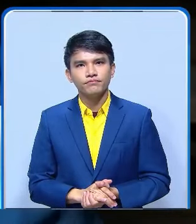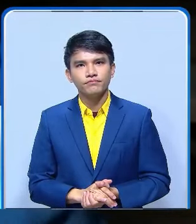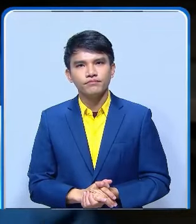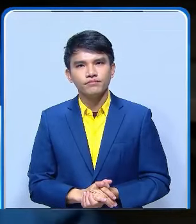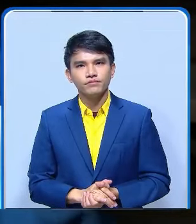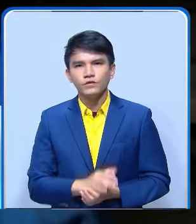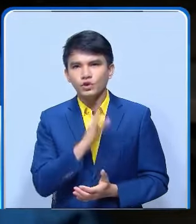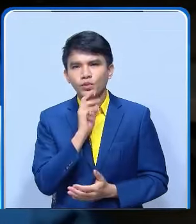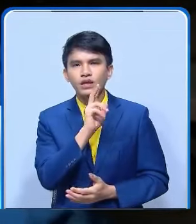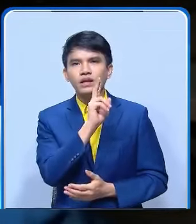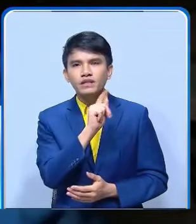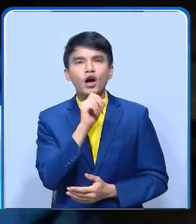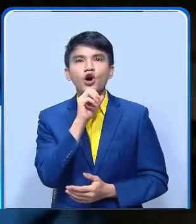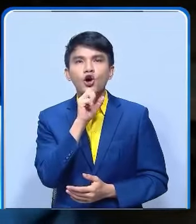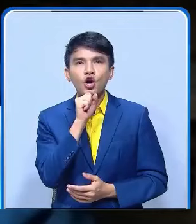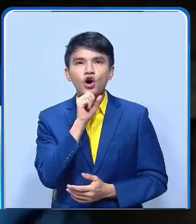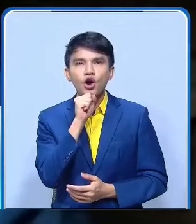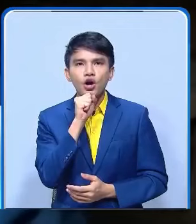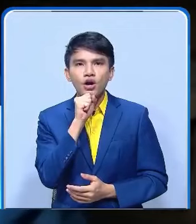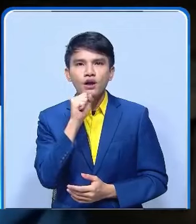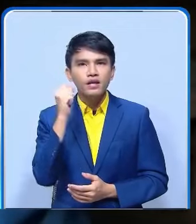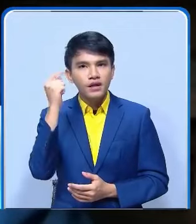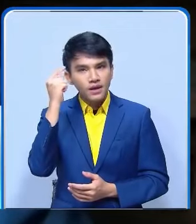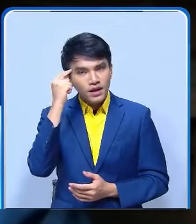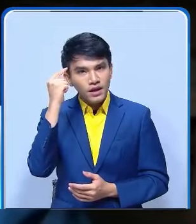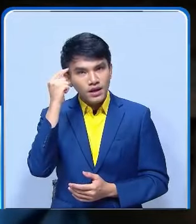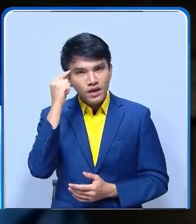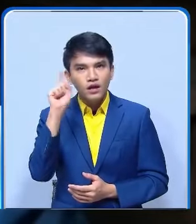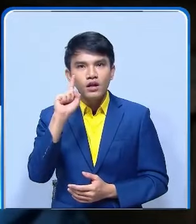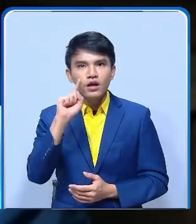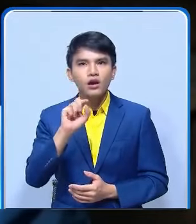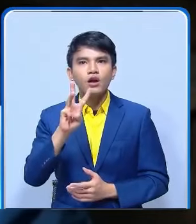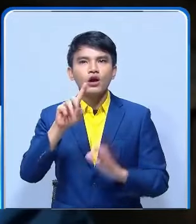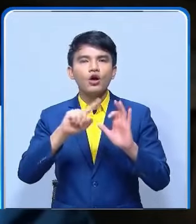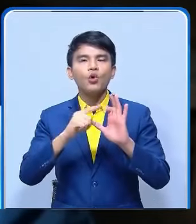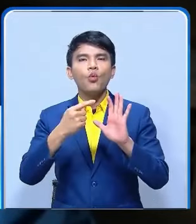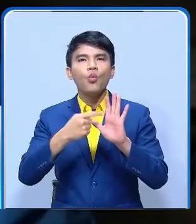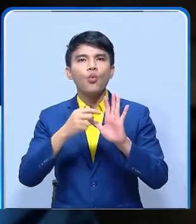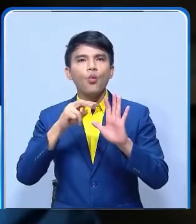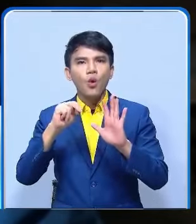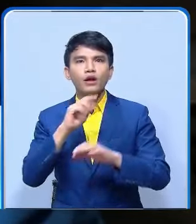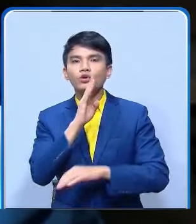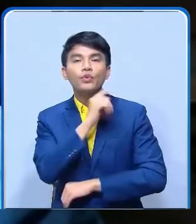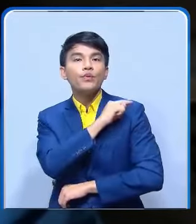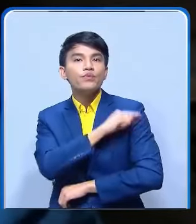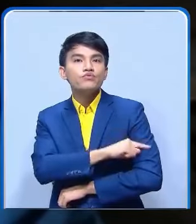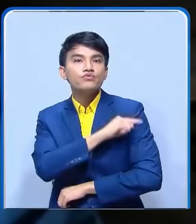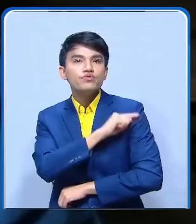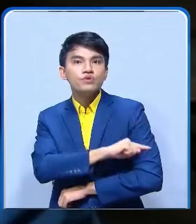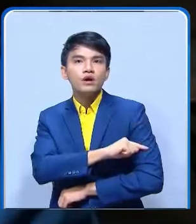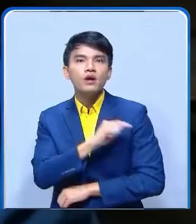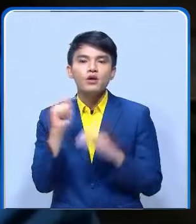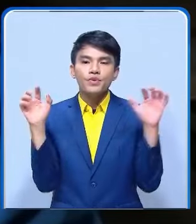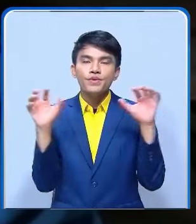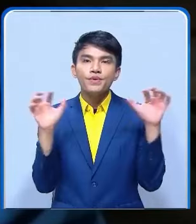พวกสีเขียวสีส้มอะไรเงี้ยนะเขาก็จะบอกว่าเป็นพวกว่านแต่สีขาวที่เราเห็นเนี่ยบางคนก็บอกว่าเป็นด